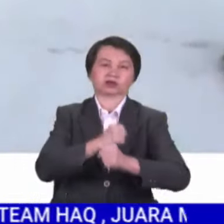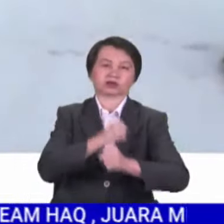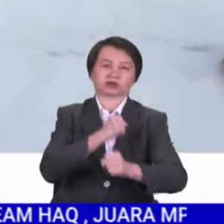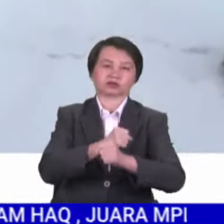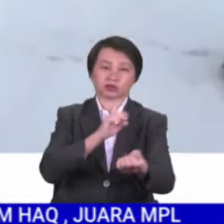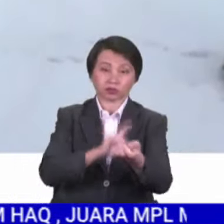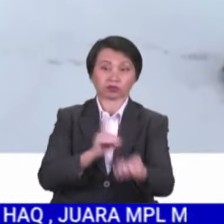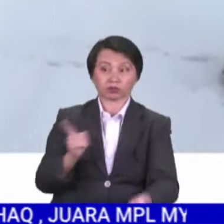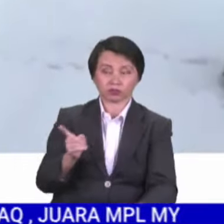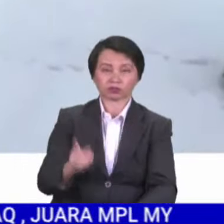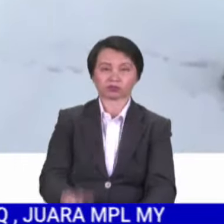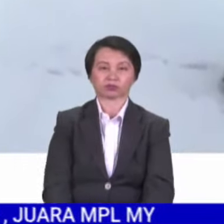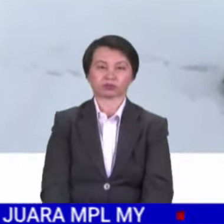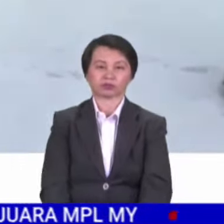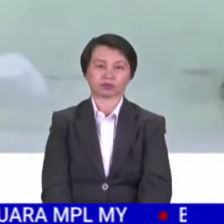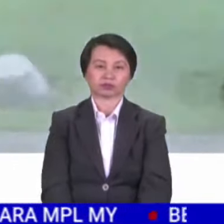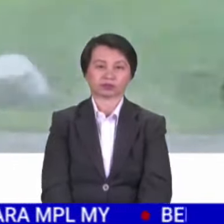kerjayanya.